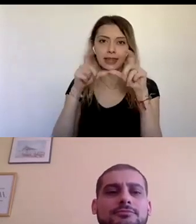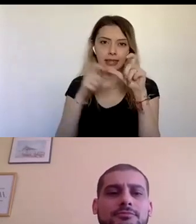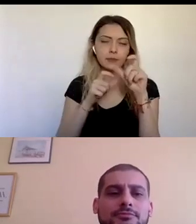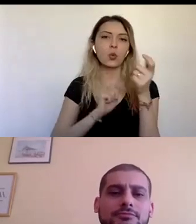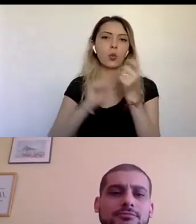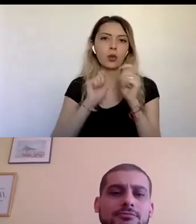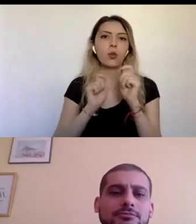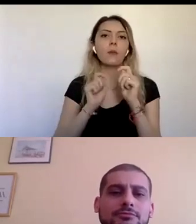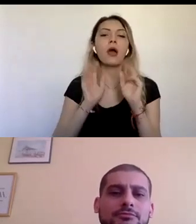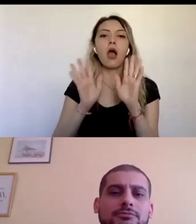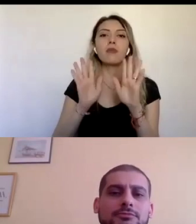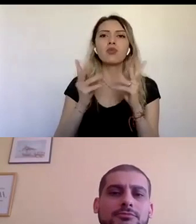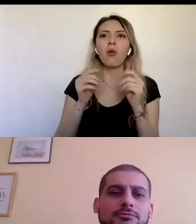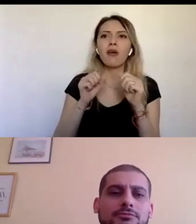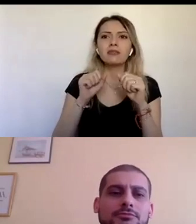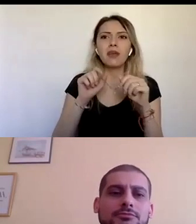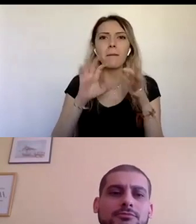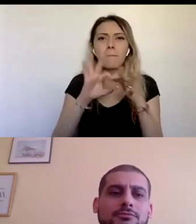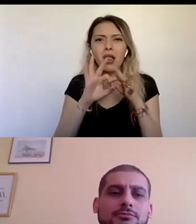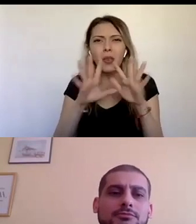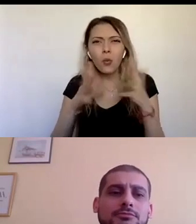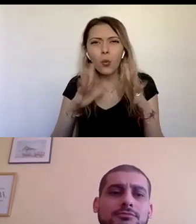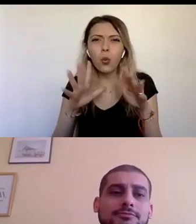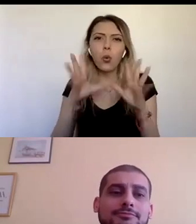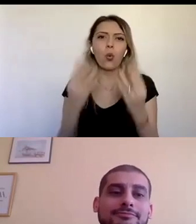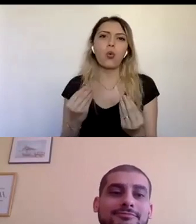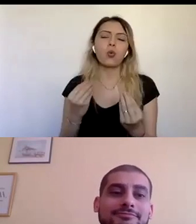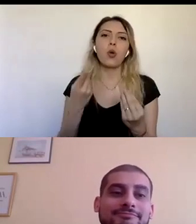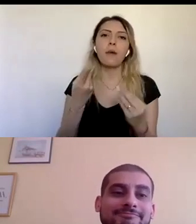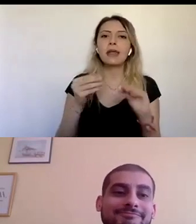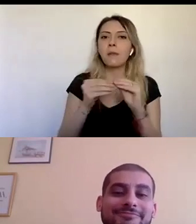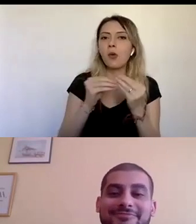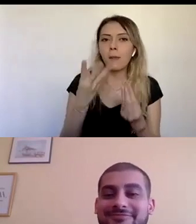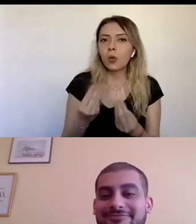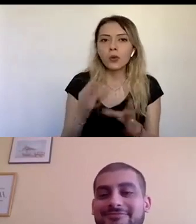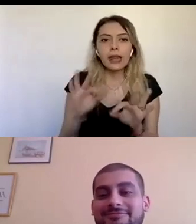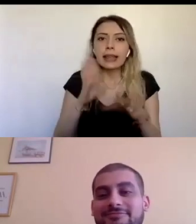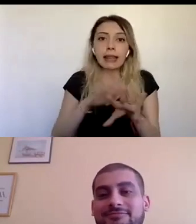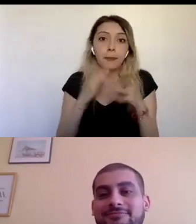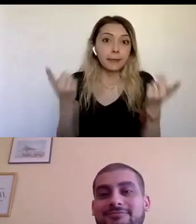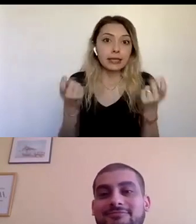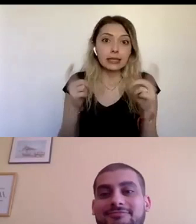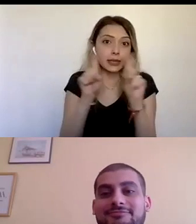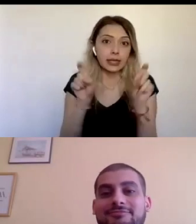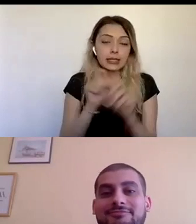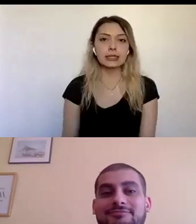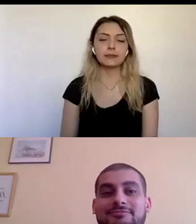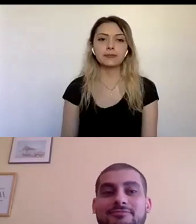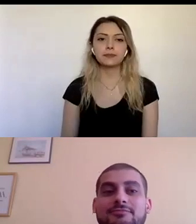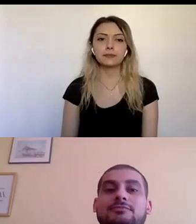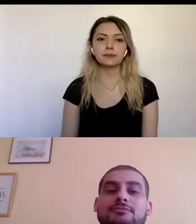problemler yaşıyoruz. Bununla ilgili probleme müdahale etme durumumuz olabilir mi? Demiş. Bu Jitsi'de